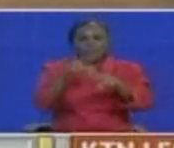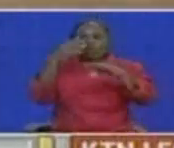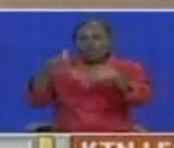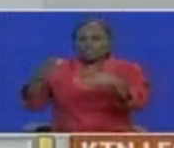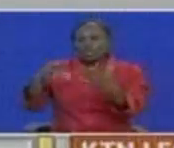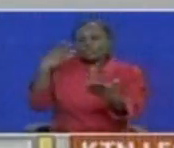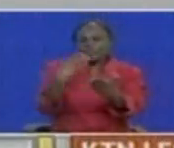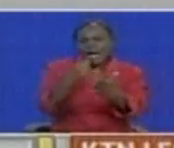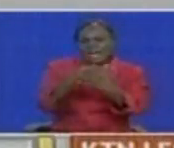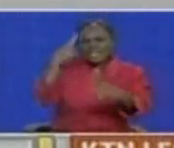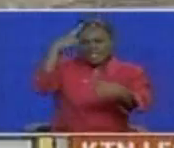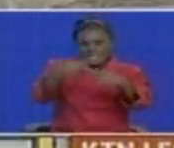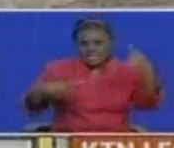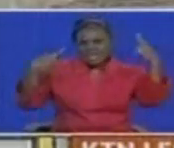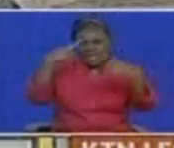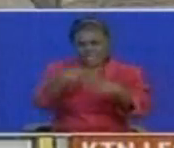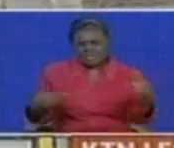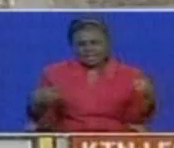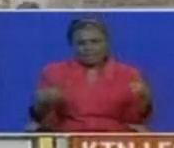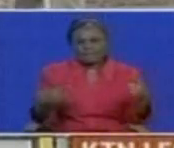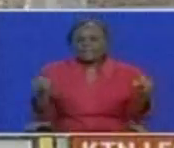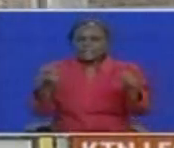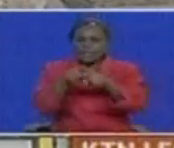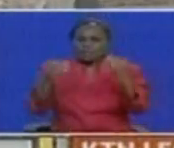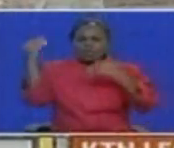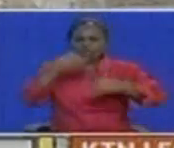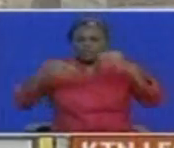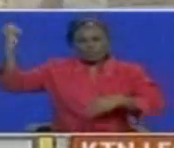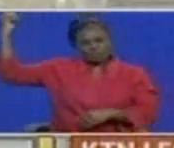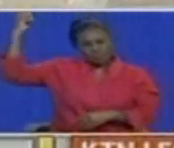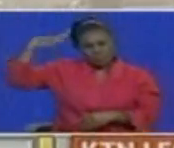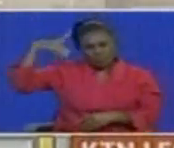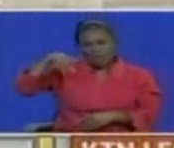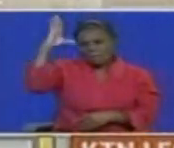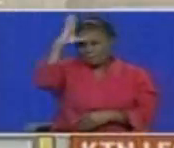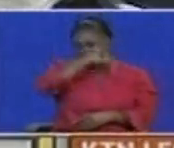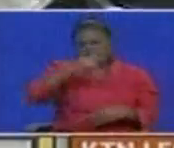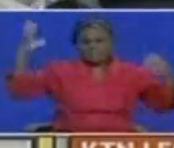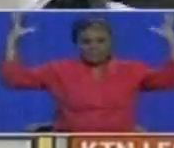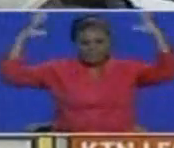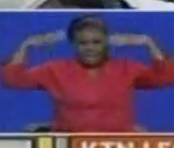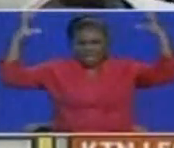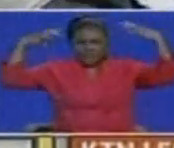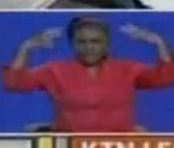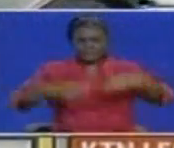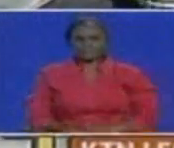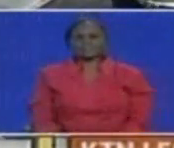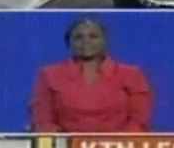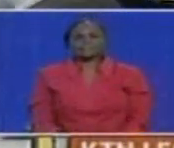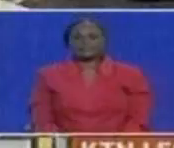ya fedha kila mwaka na kuchangia kiangazi kutokana na ukosefu wa mvua.